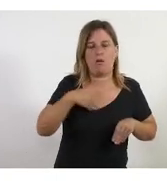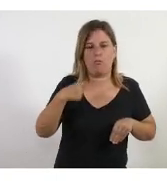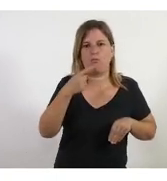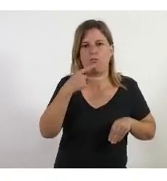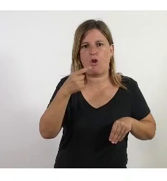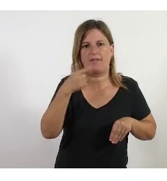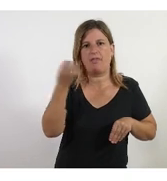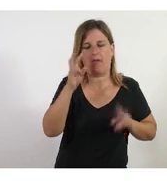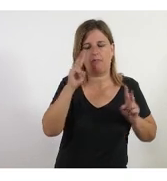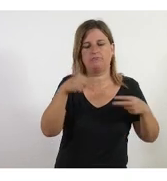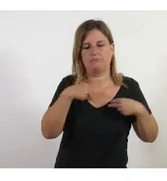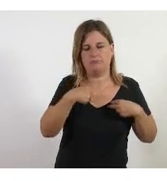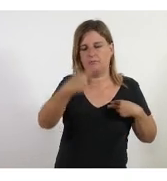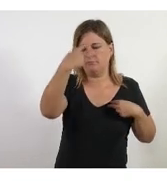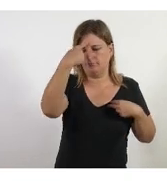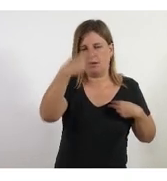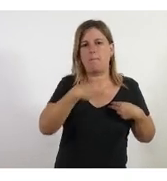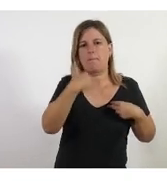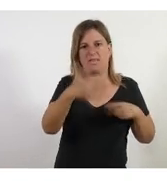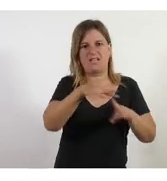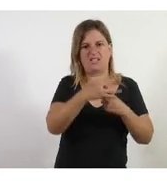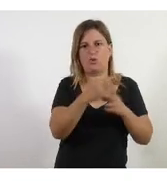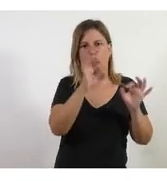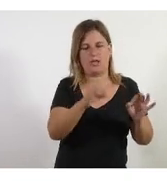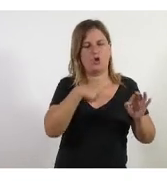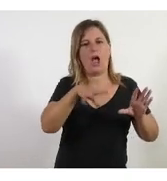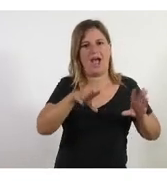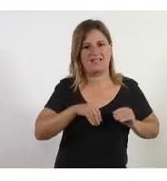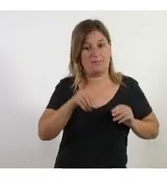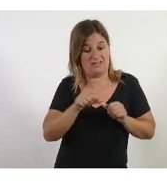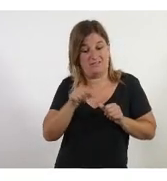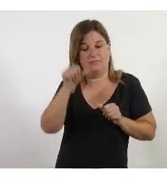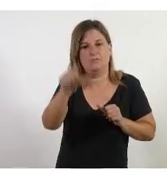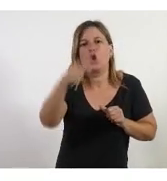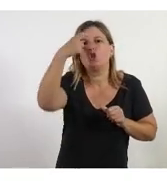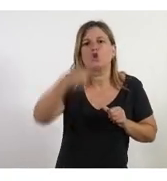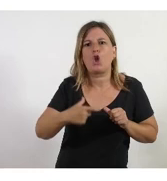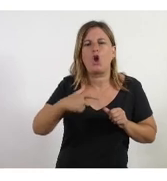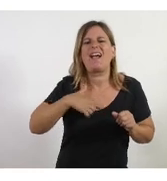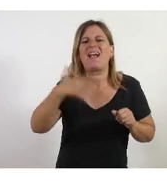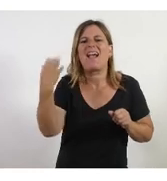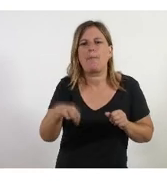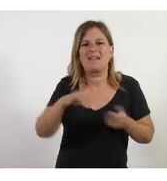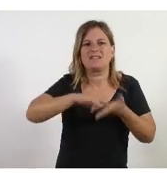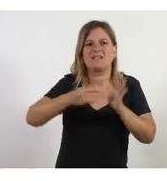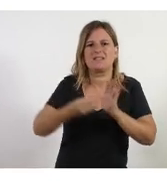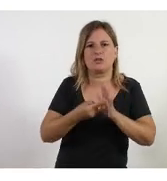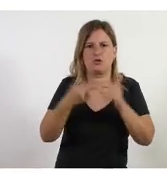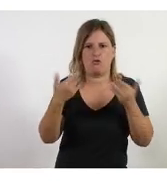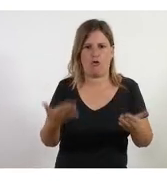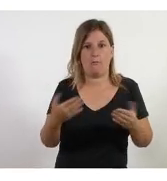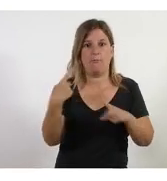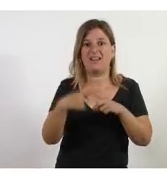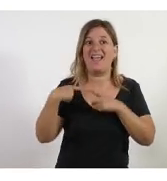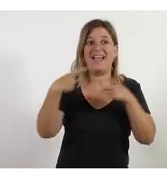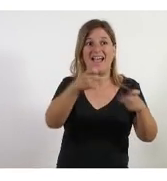m'ha tocat viure això, d'acord. I a partir d'aquí, què puc fer jo que estigui al meu abast? O sigui, jo no puc acabar amb les